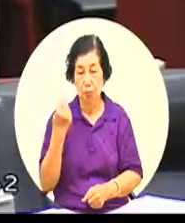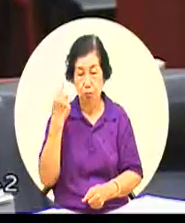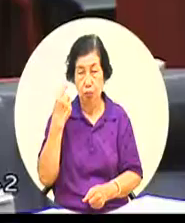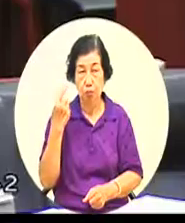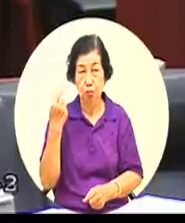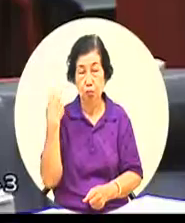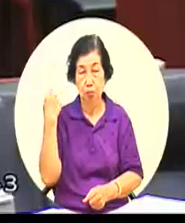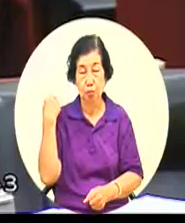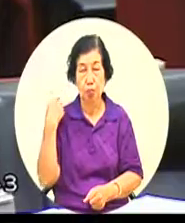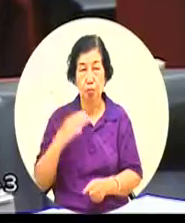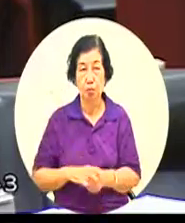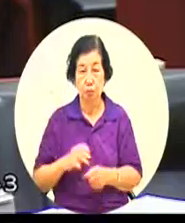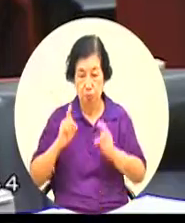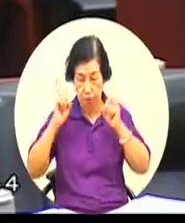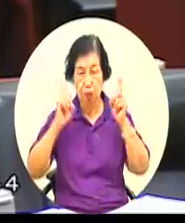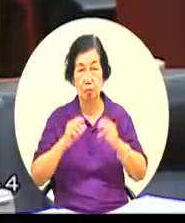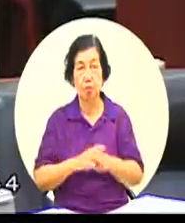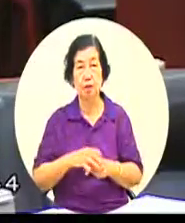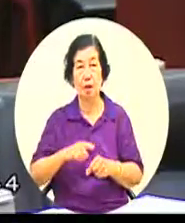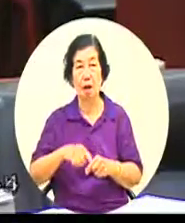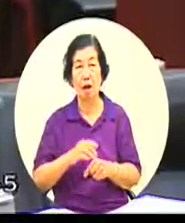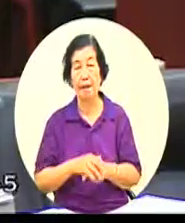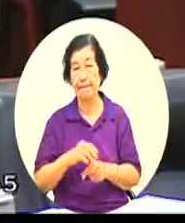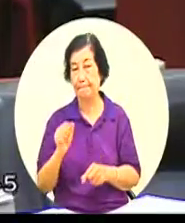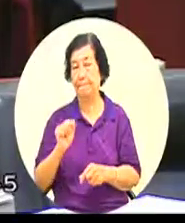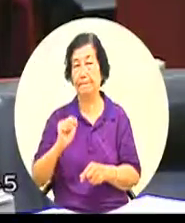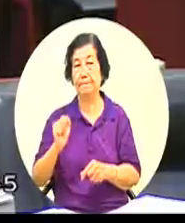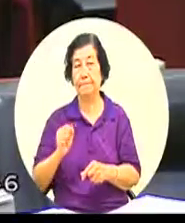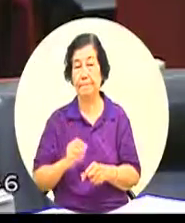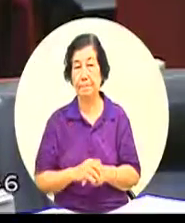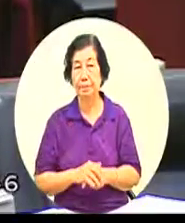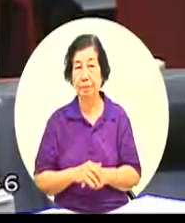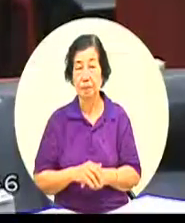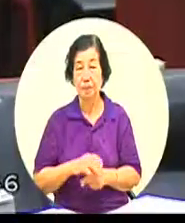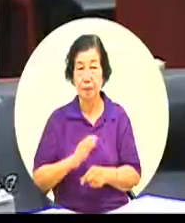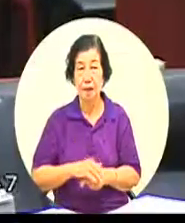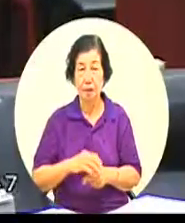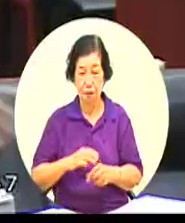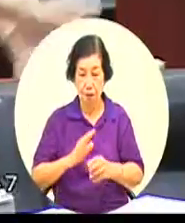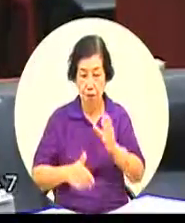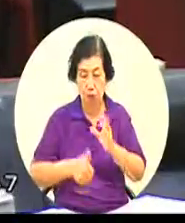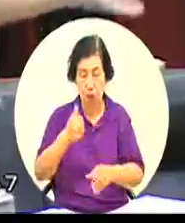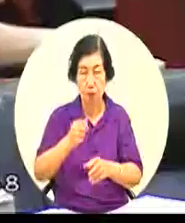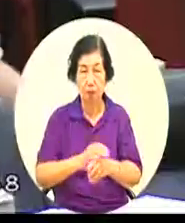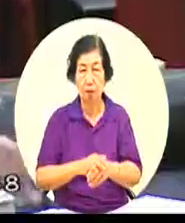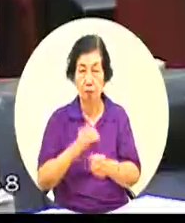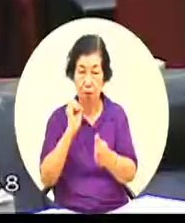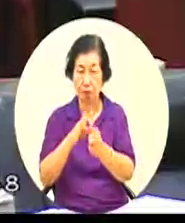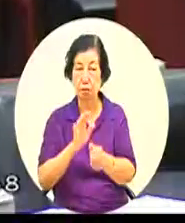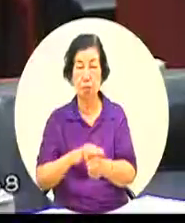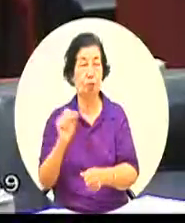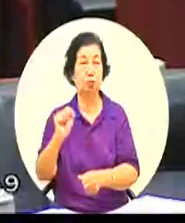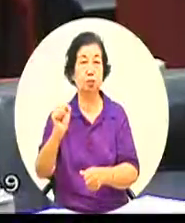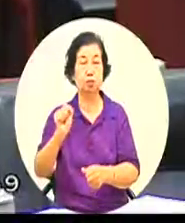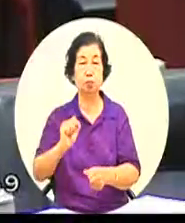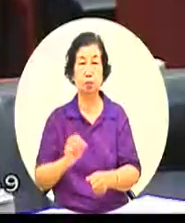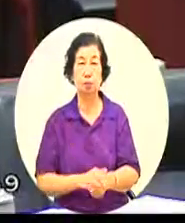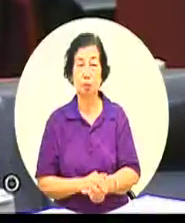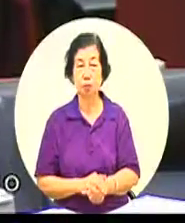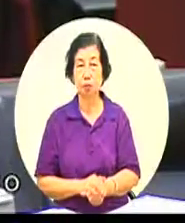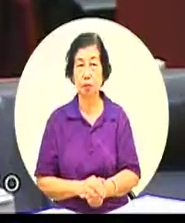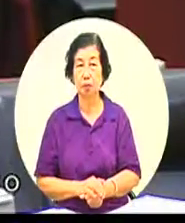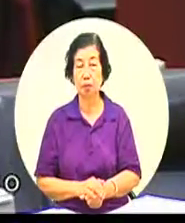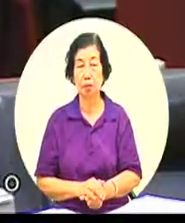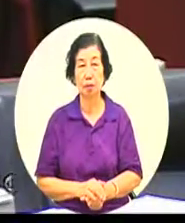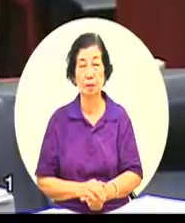真个啦，袂将派一个组长来了，意思你让议员迄抹到迄个卡着路，迄卡着哪位？哎